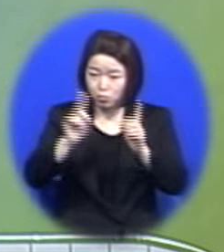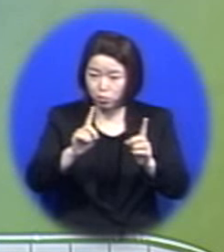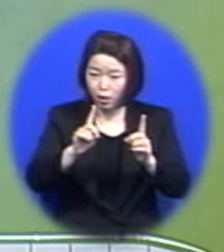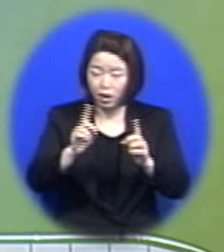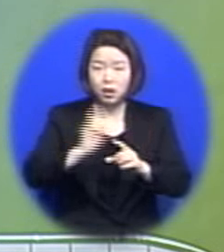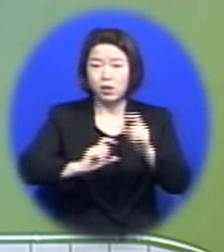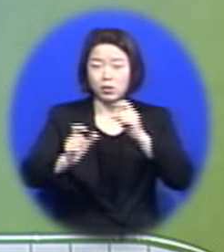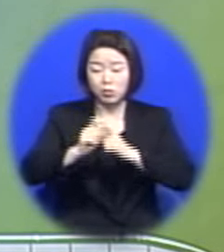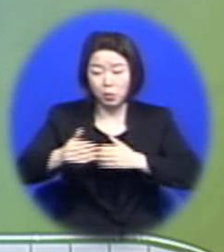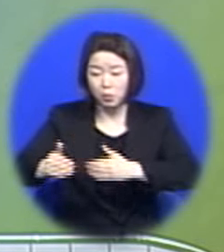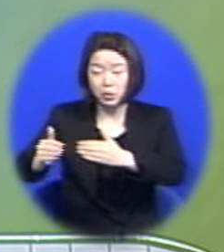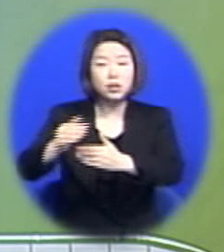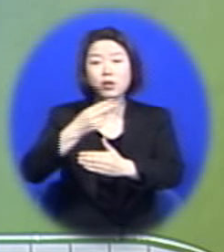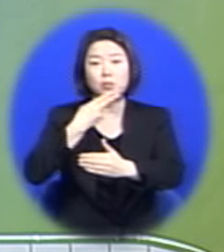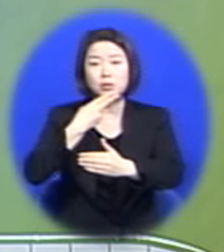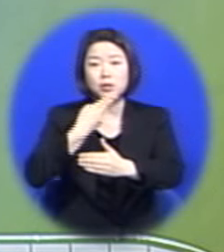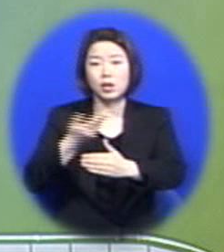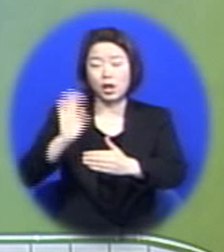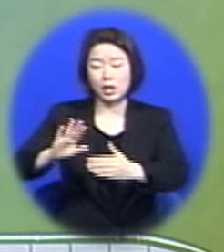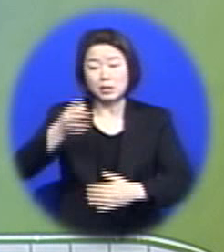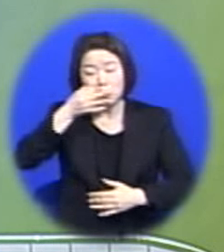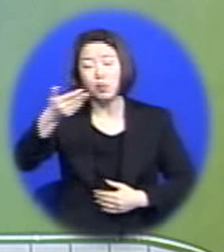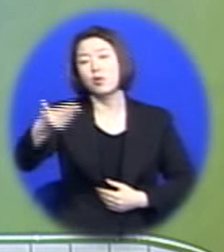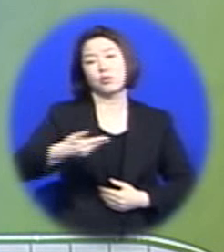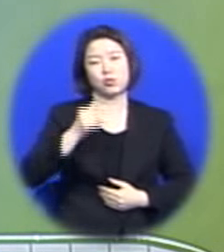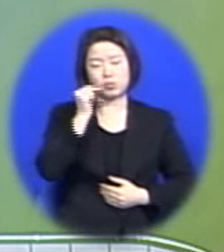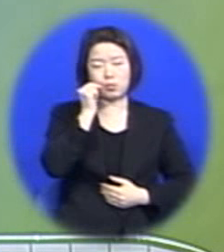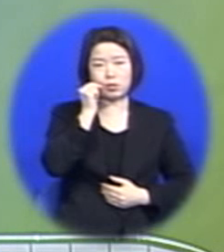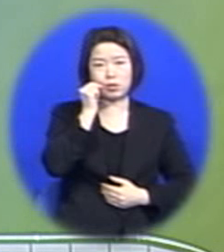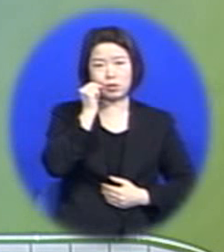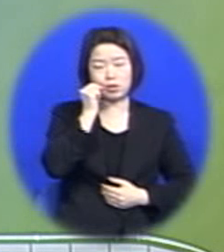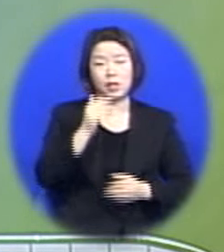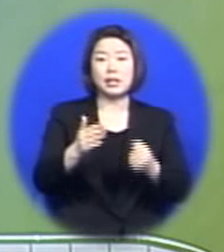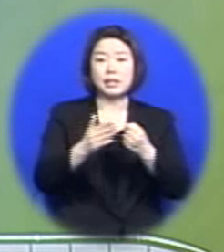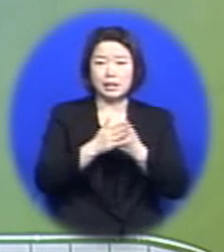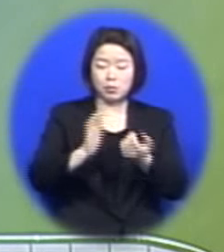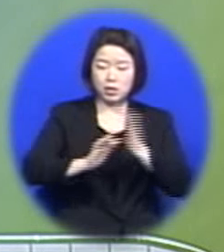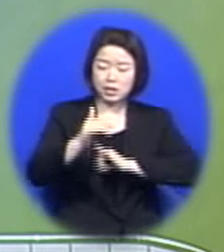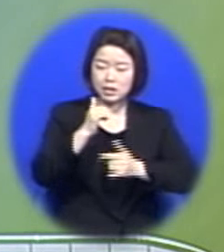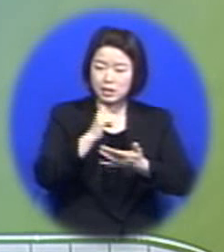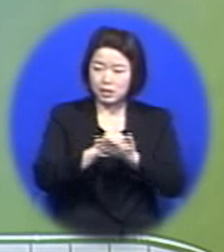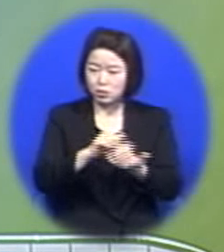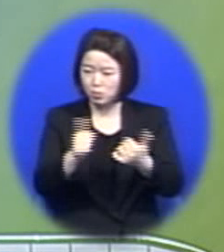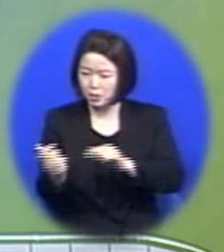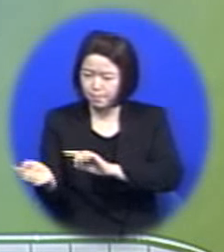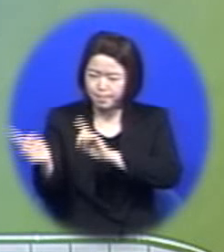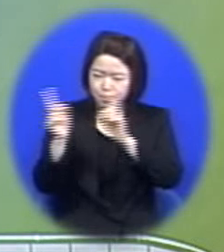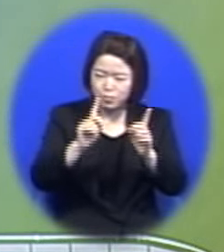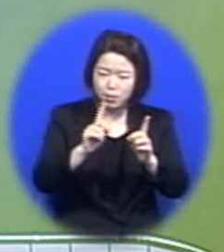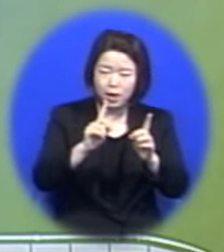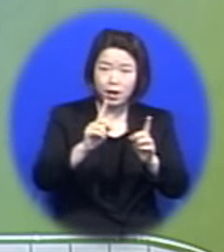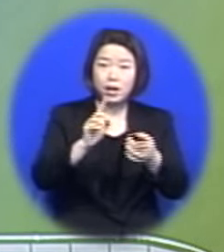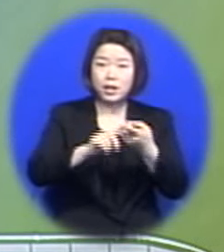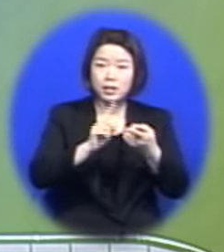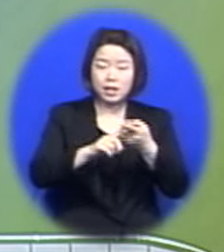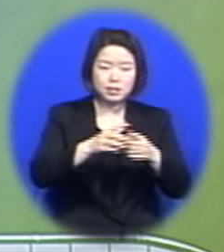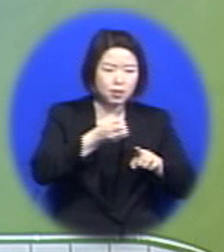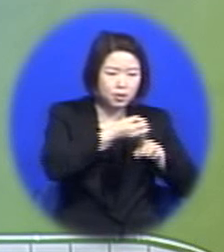않습니다. 결국은 못 해냅니다. 그리고 예수님의 부활을 전하는 자들만 계속 핍박하는